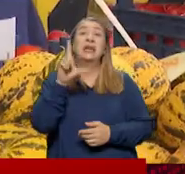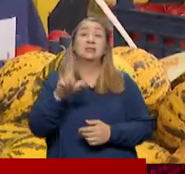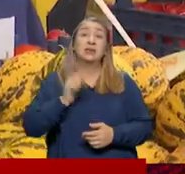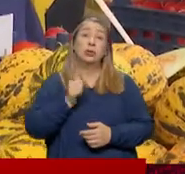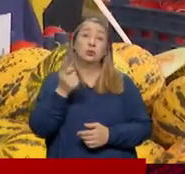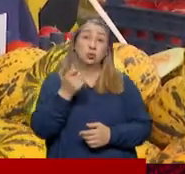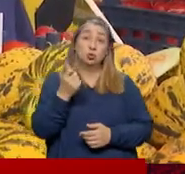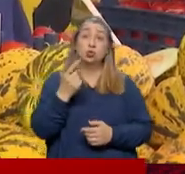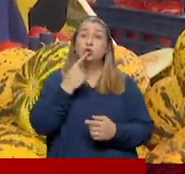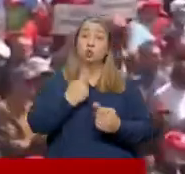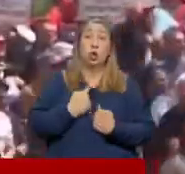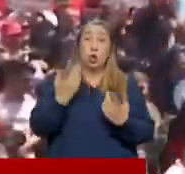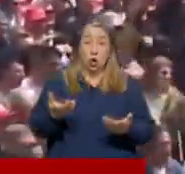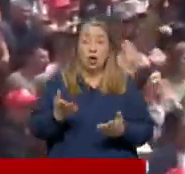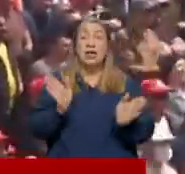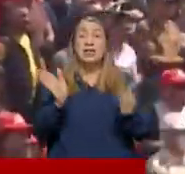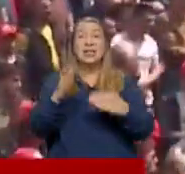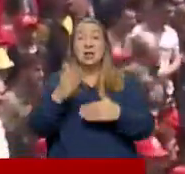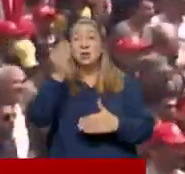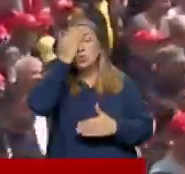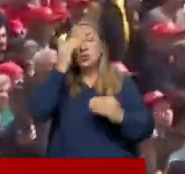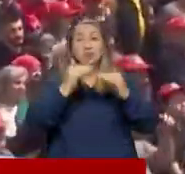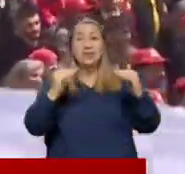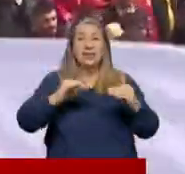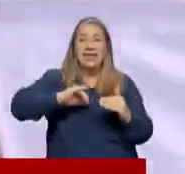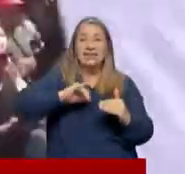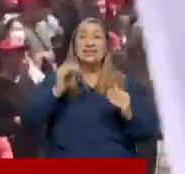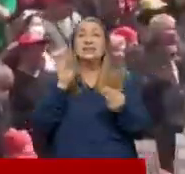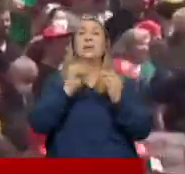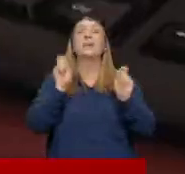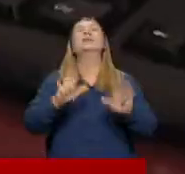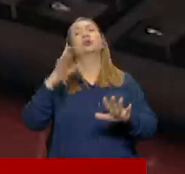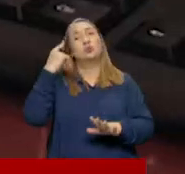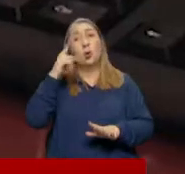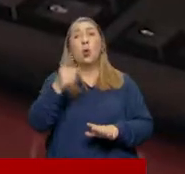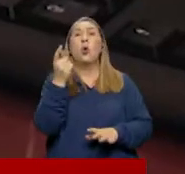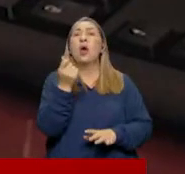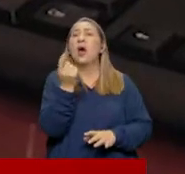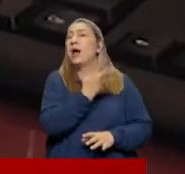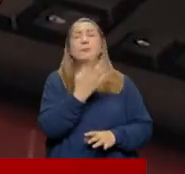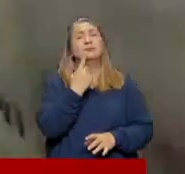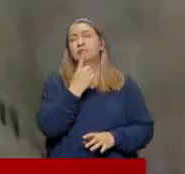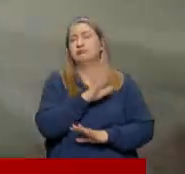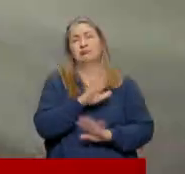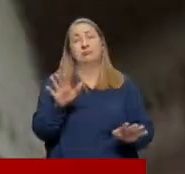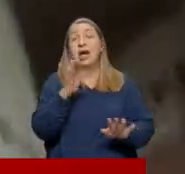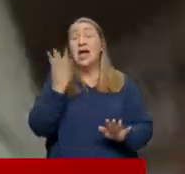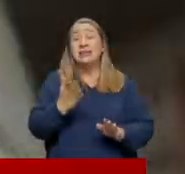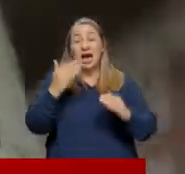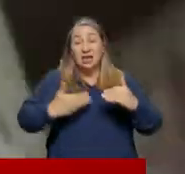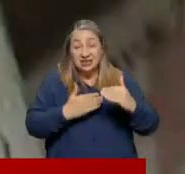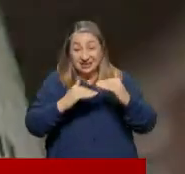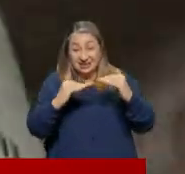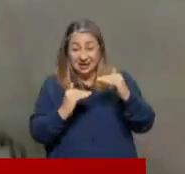olması gerektiğini da söylüyor sendikalar yoksulluk sınırına yakın zam yapılmayacağını düşündüğünden o rakamı telaffuz bile etmiyor En azından